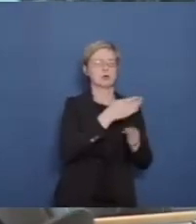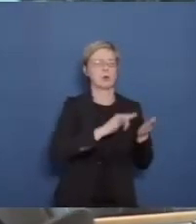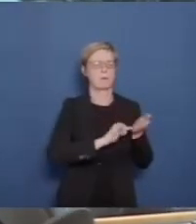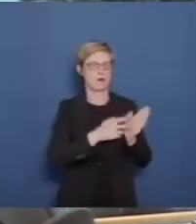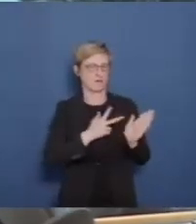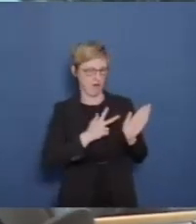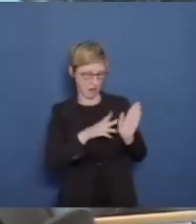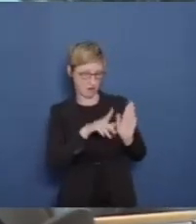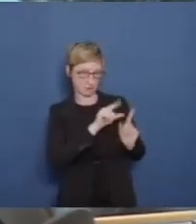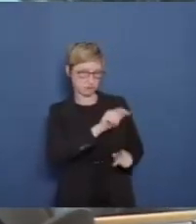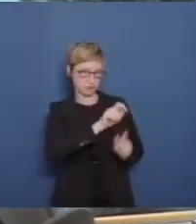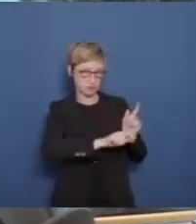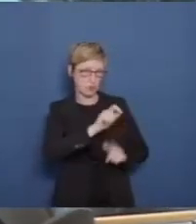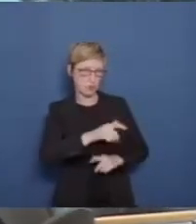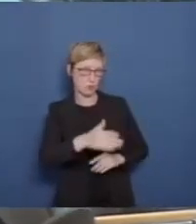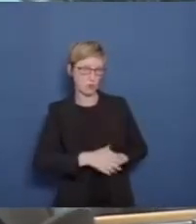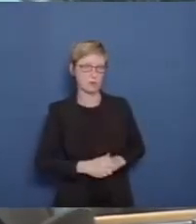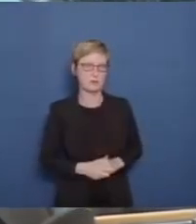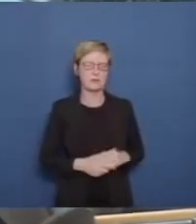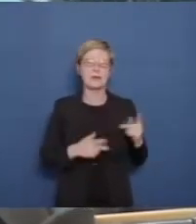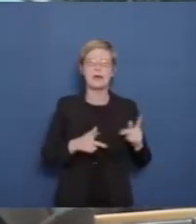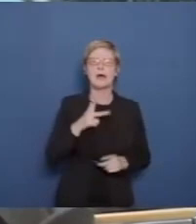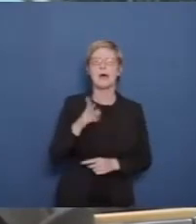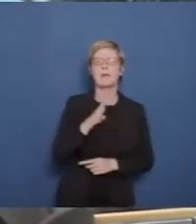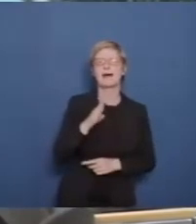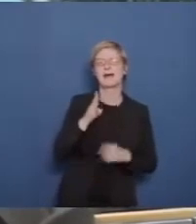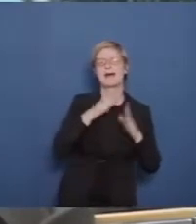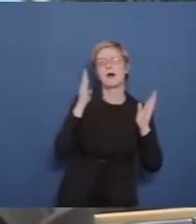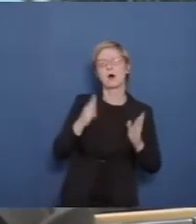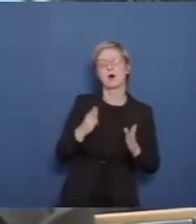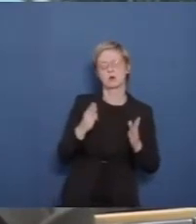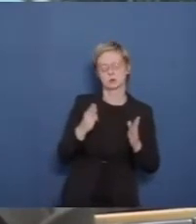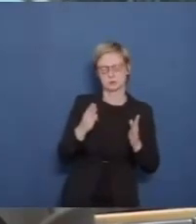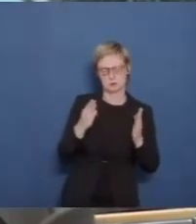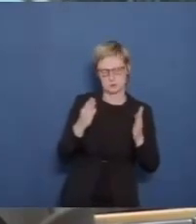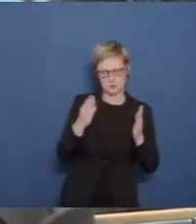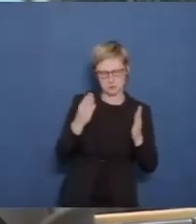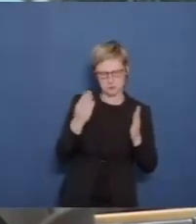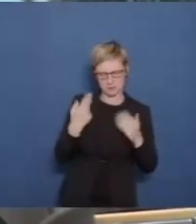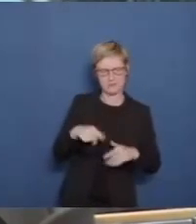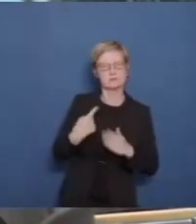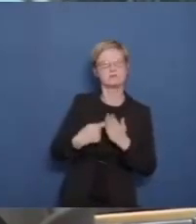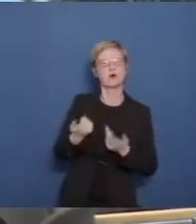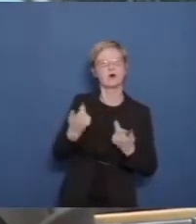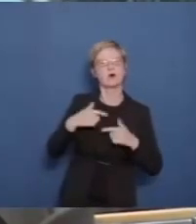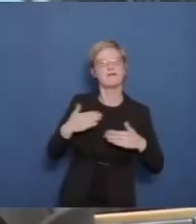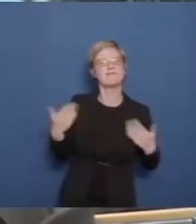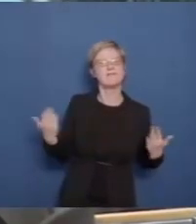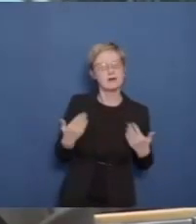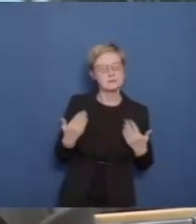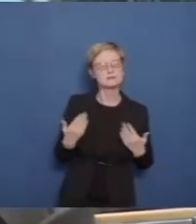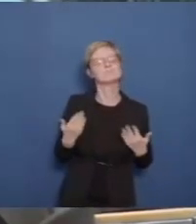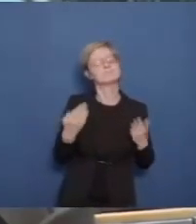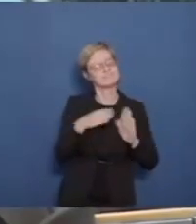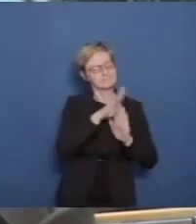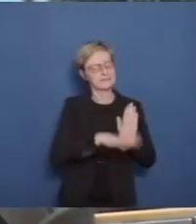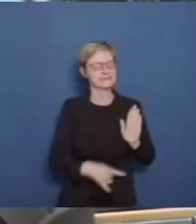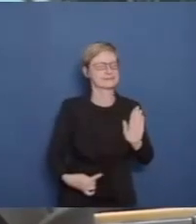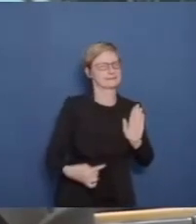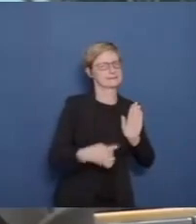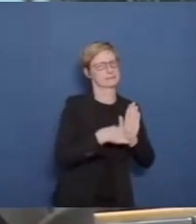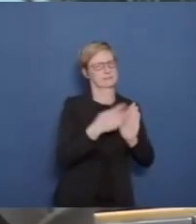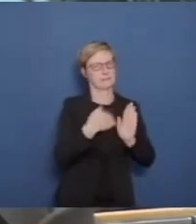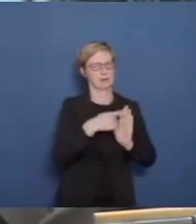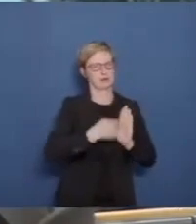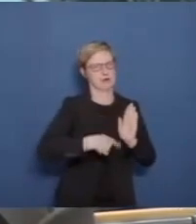die Frage. Herr Brinkhaus hat heute bei uns angeregt, gefordert, dass man da womöglich in der Gesetzgebung